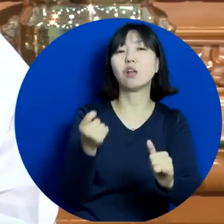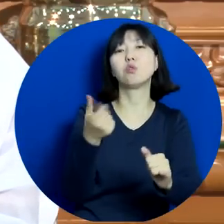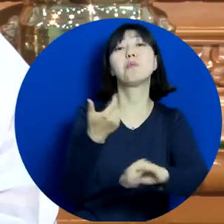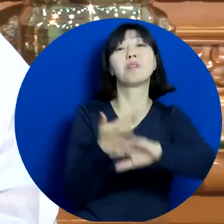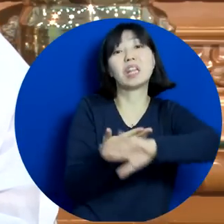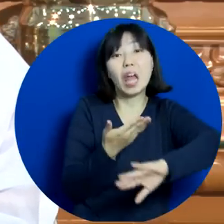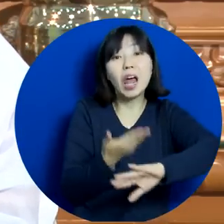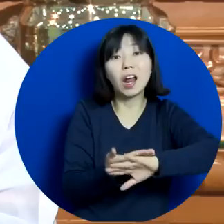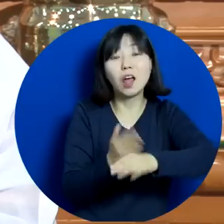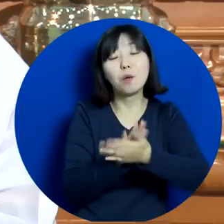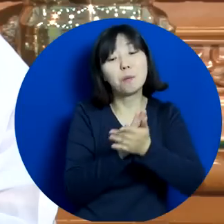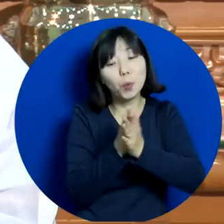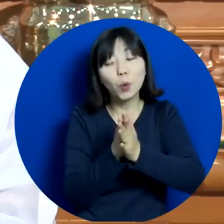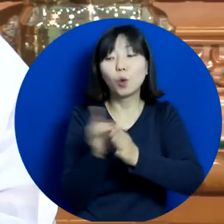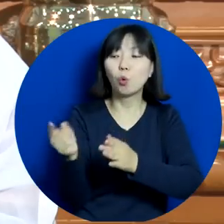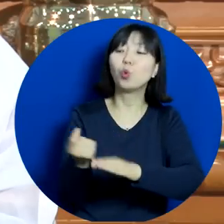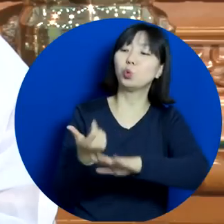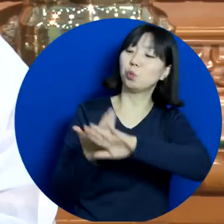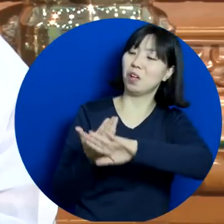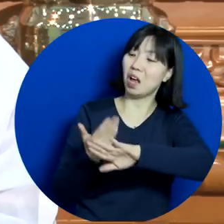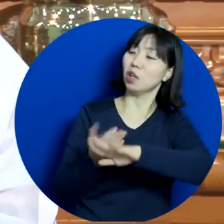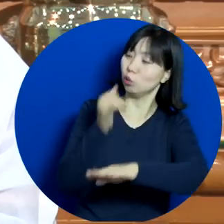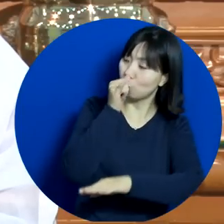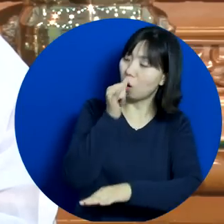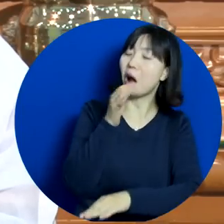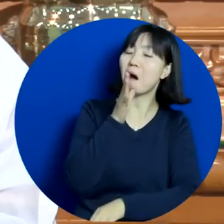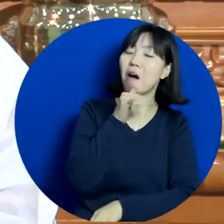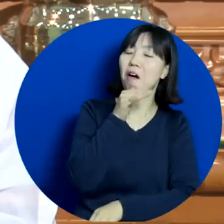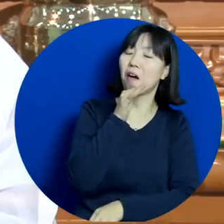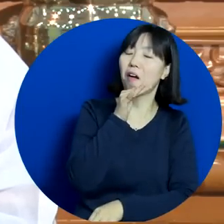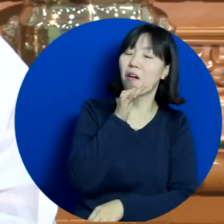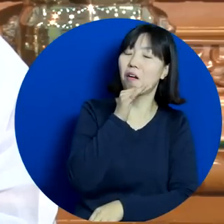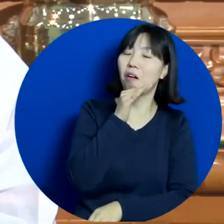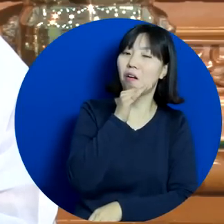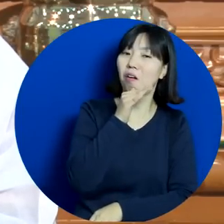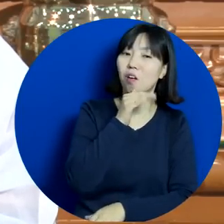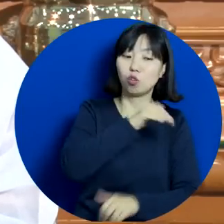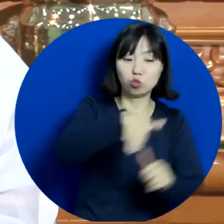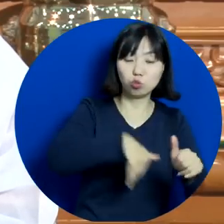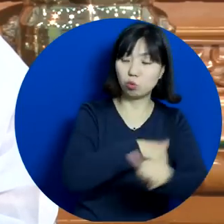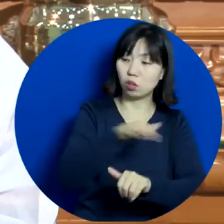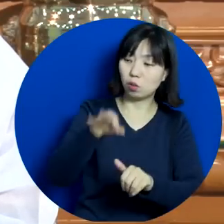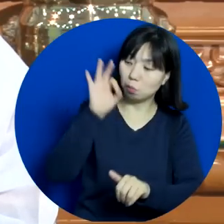된다? 손톱 끝만큼이라도 좀 다른 게 있어야 된다, 이 말이야.